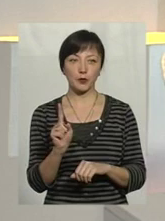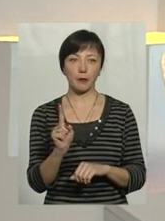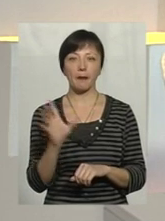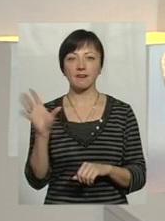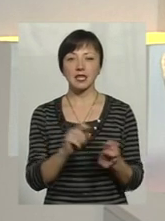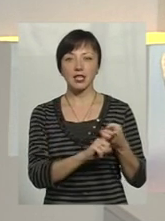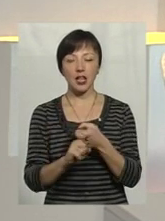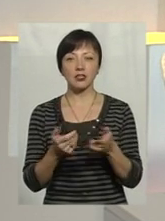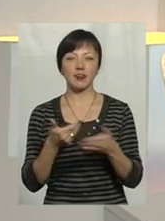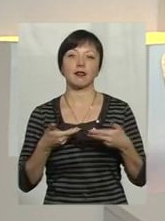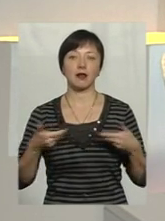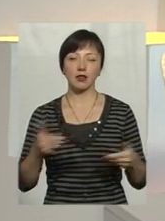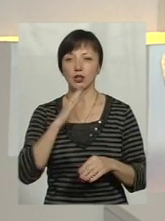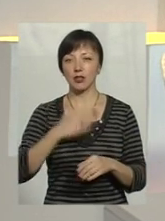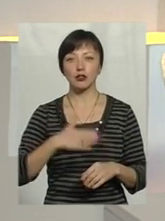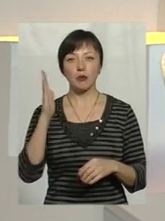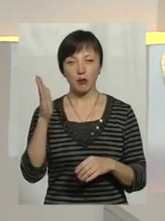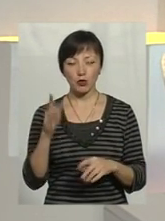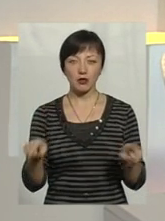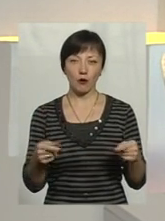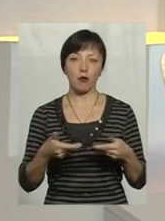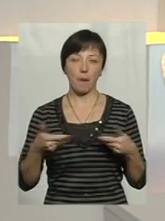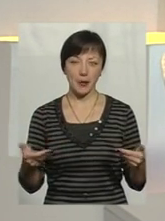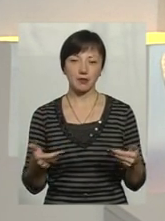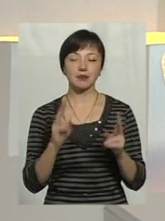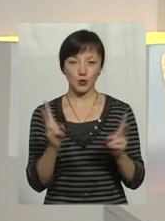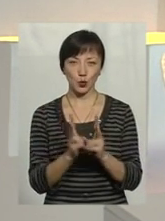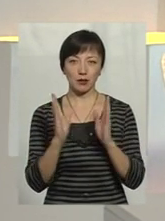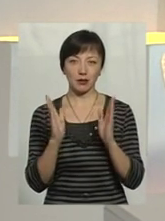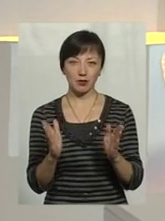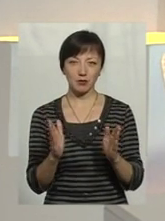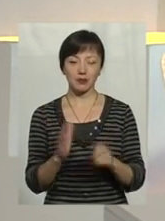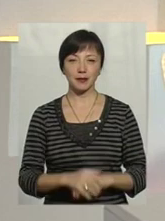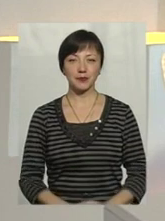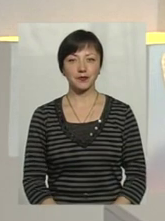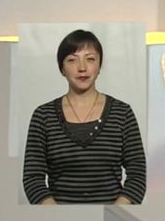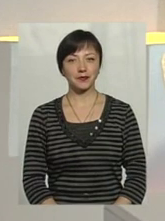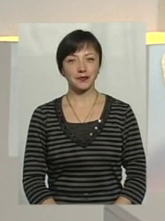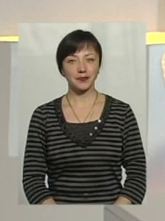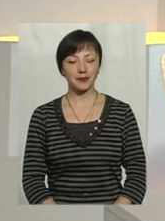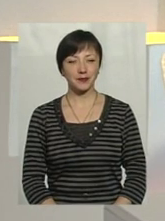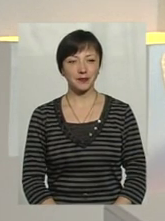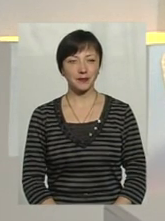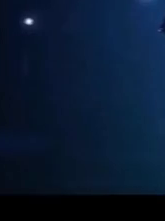все залежить від нас, так, і наше так. Майбутнє творимо ми. Зустрінемося вже завтра. Дякую.